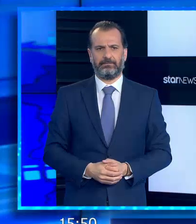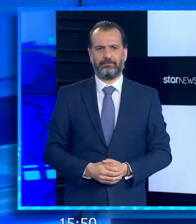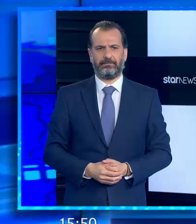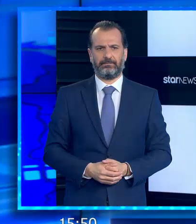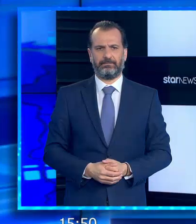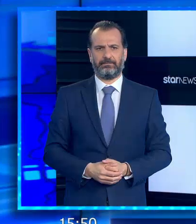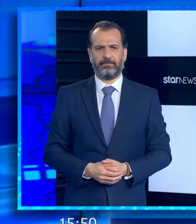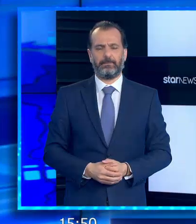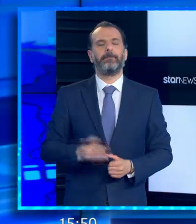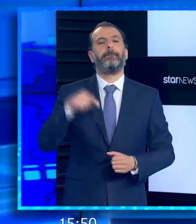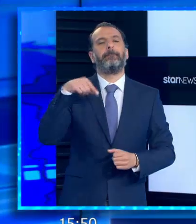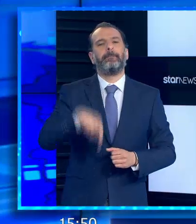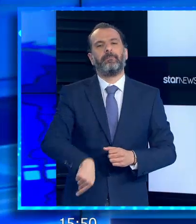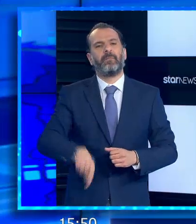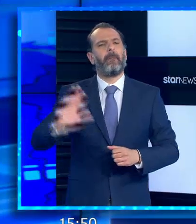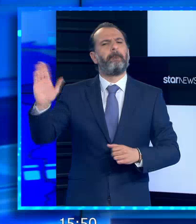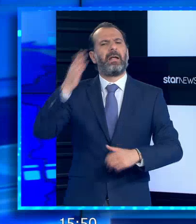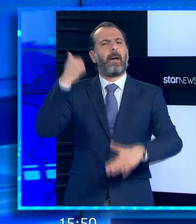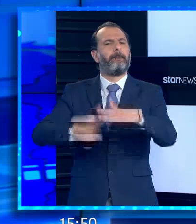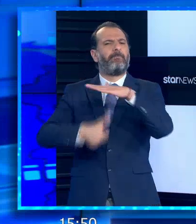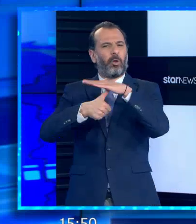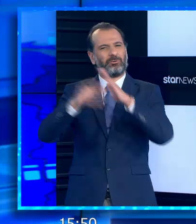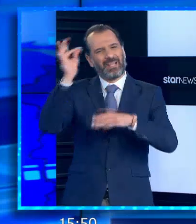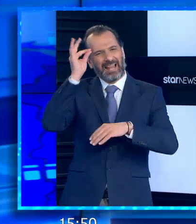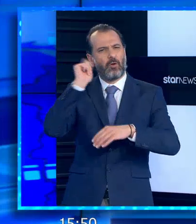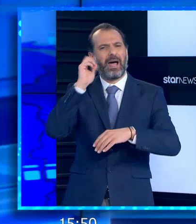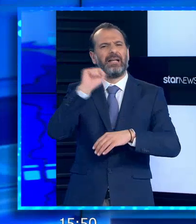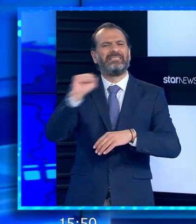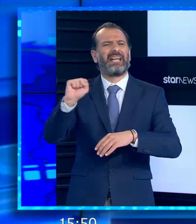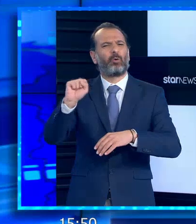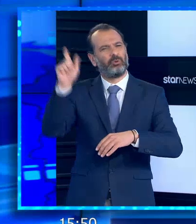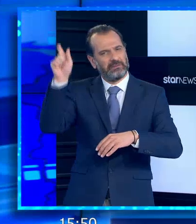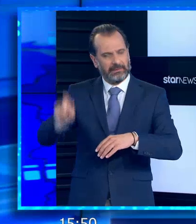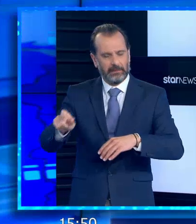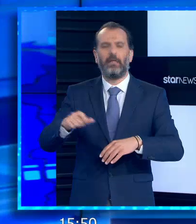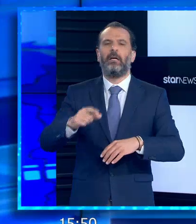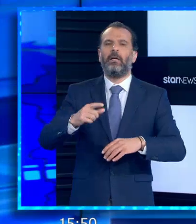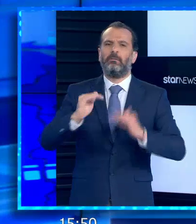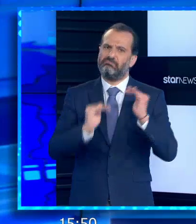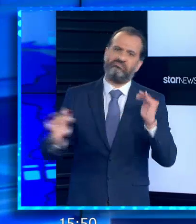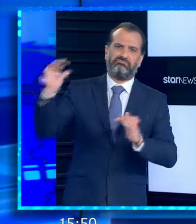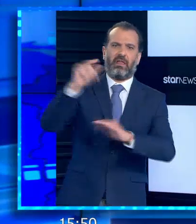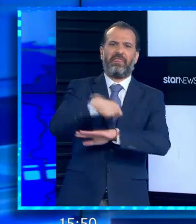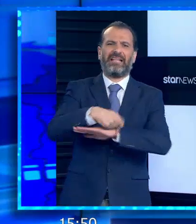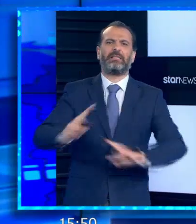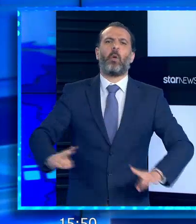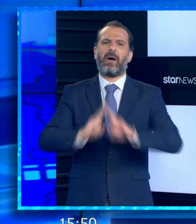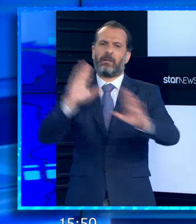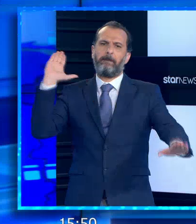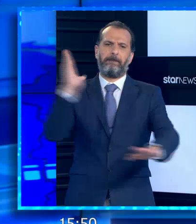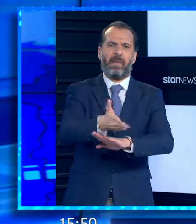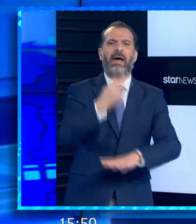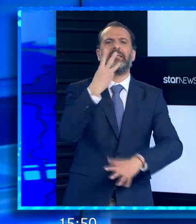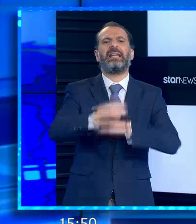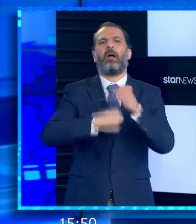Σε 3 χρόνια φυλάκιση καταδικάστηκε σήμερα από το εφετείο του Παρισιού ο πρώην πρόεδρος της Γαλλίας Νικολά Σαρκοζή. Κρίθηκε ένοχος και